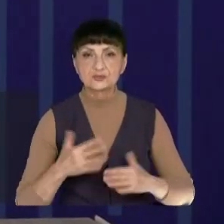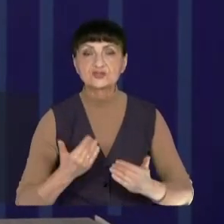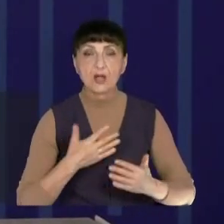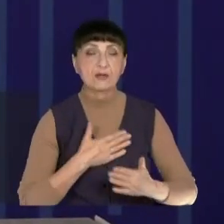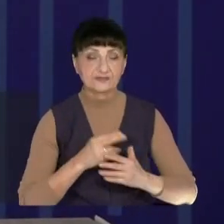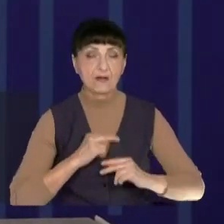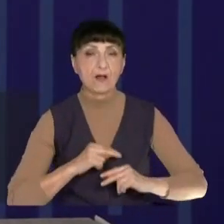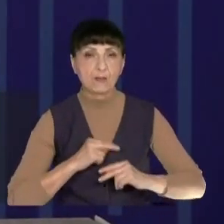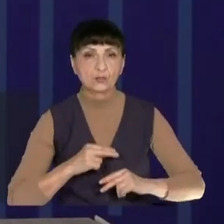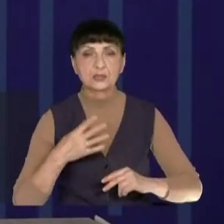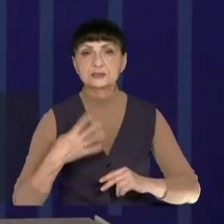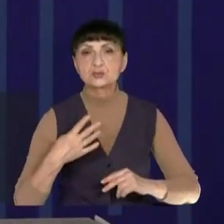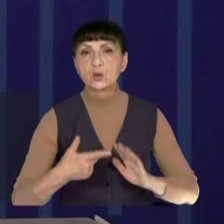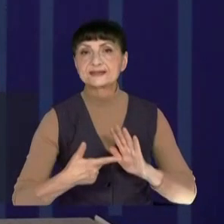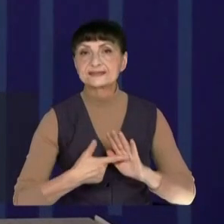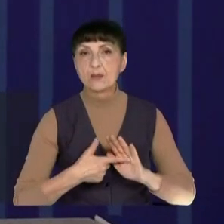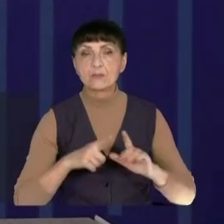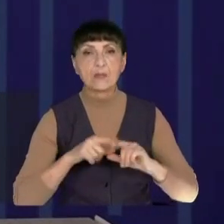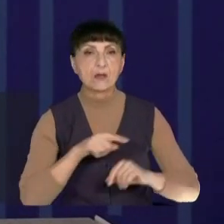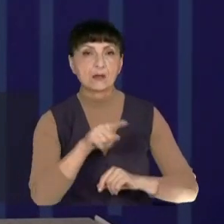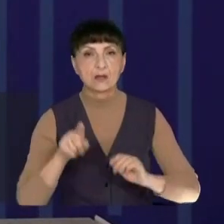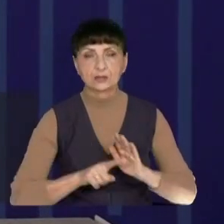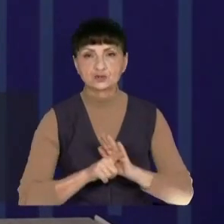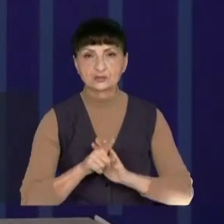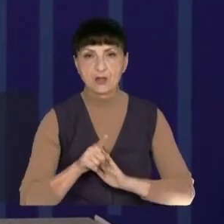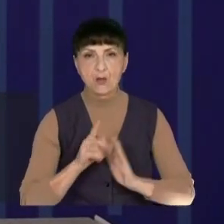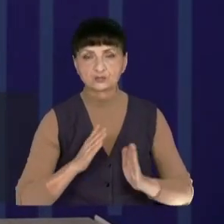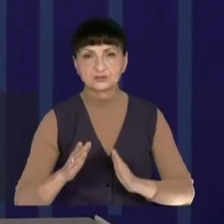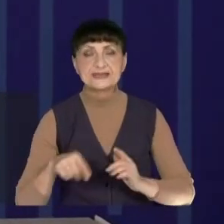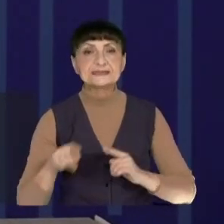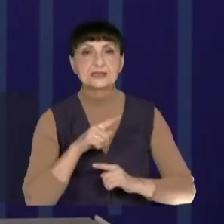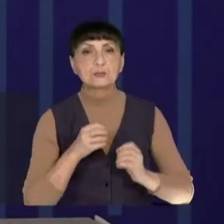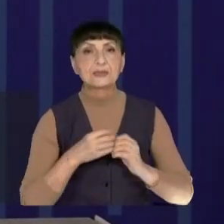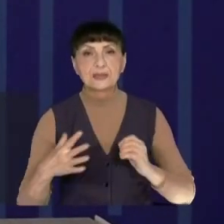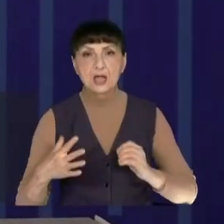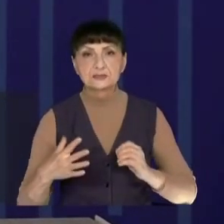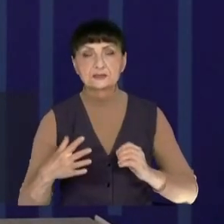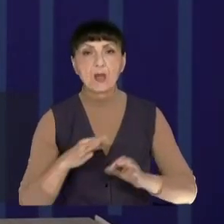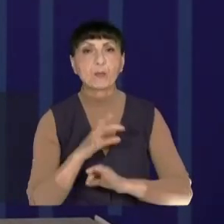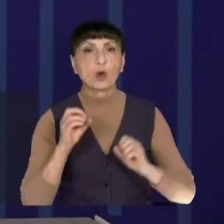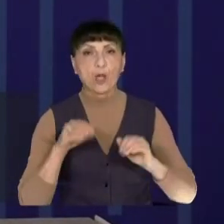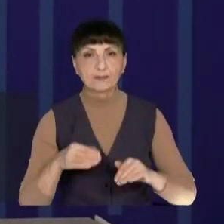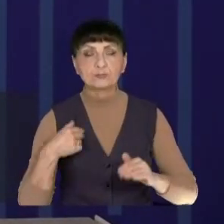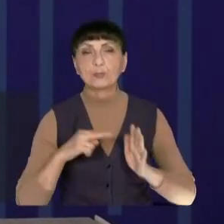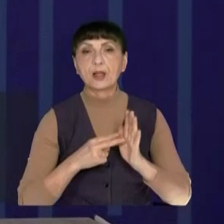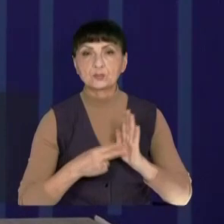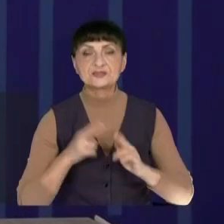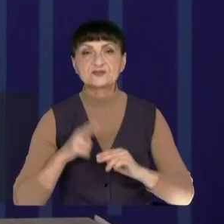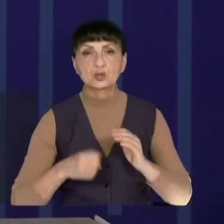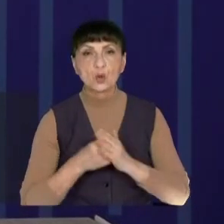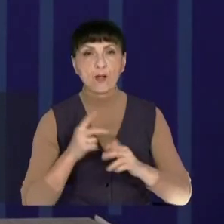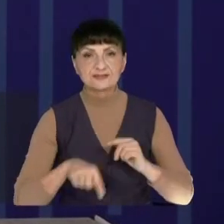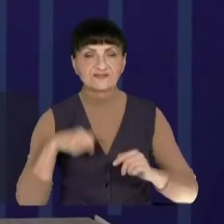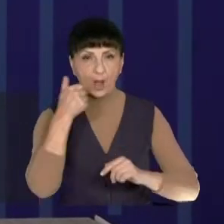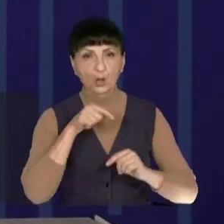активную работу, 47 объектов сейчас запущено. Из них вот 15 проектов, которые мы планируем завершить до конца этого года.